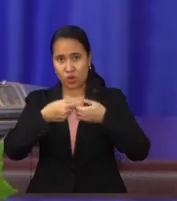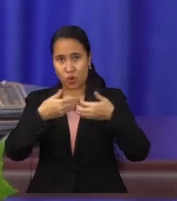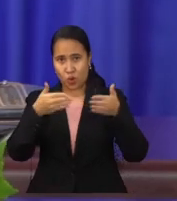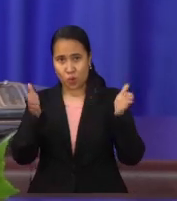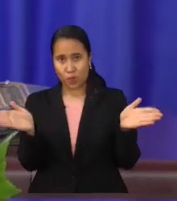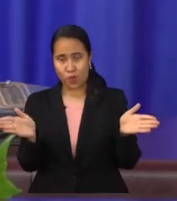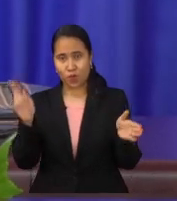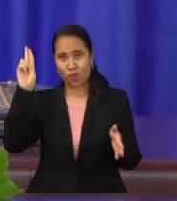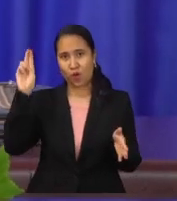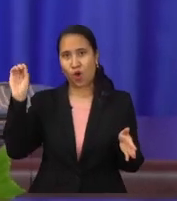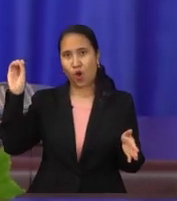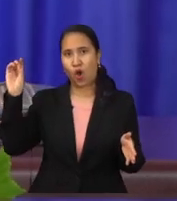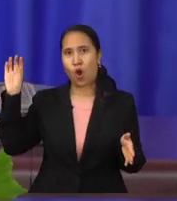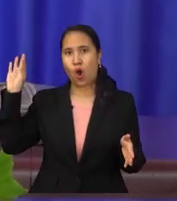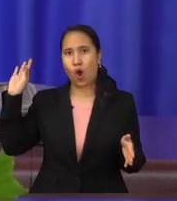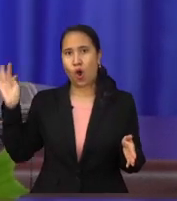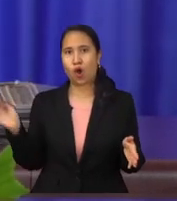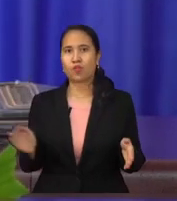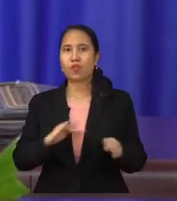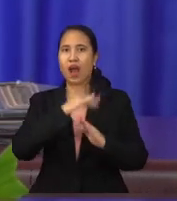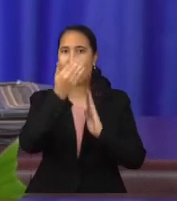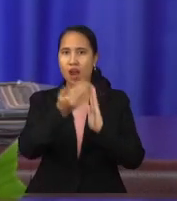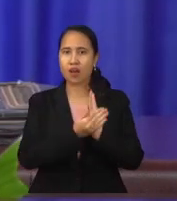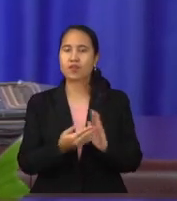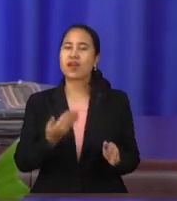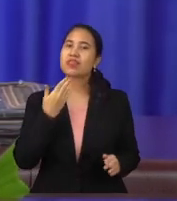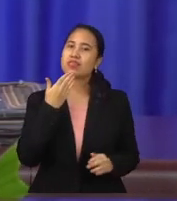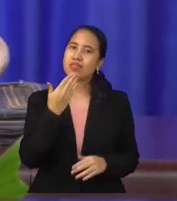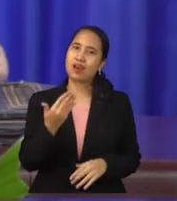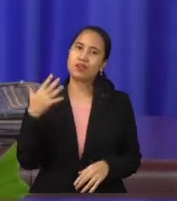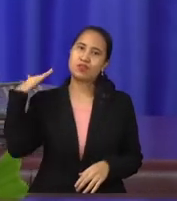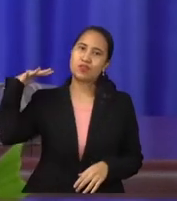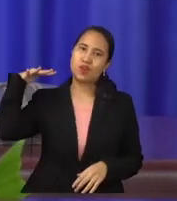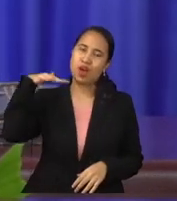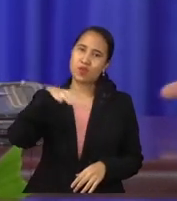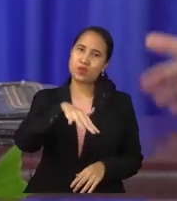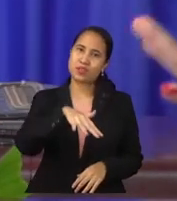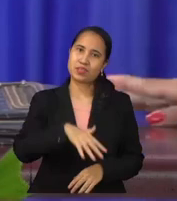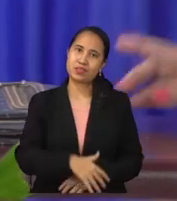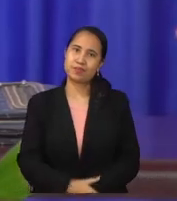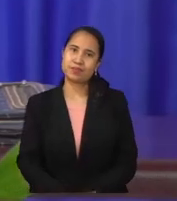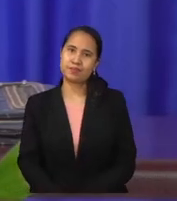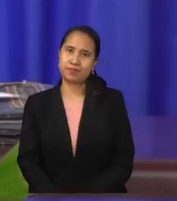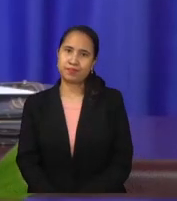van het Constitutioneel Hof af en ik bedank u allen voor uw aanwezigheid.